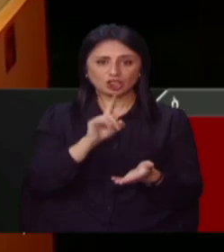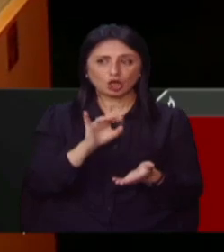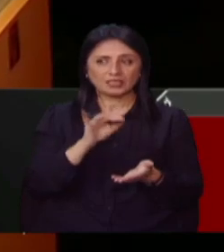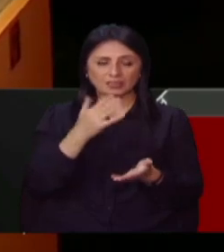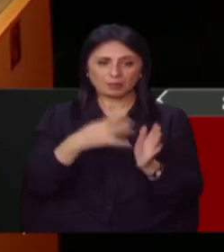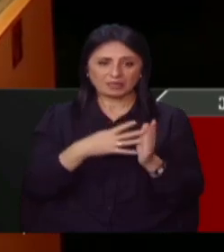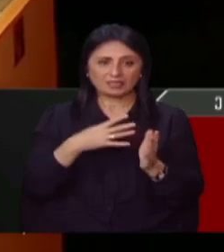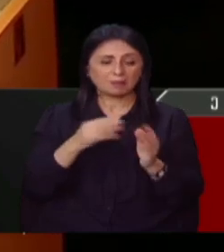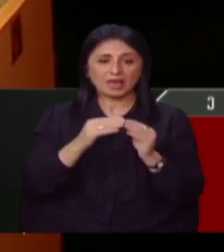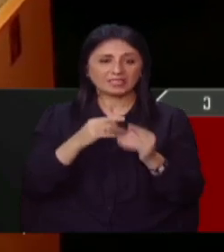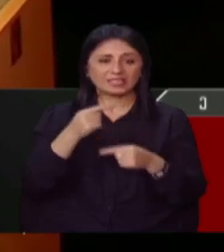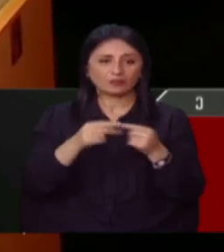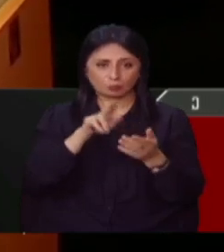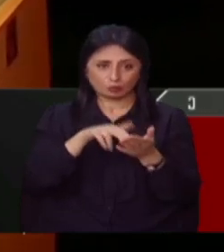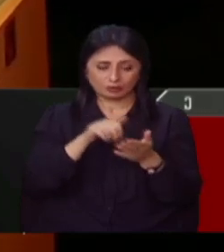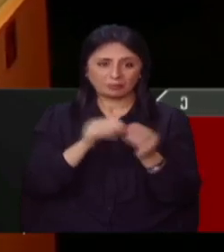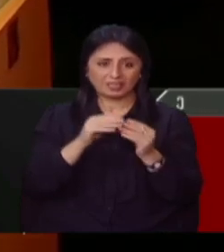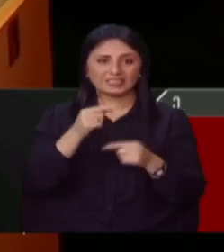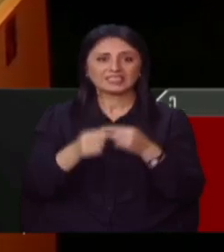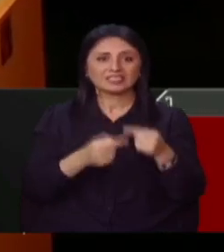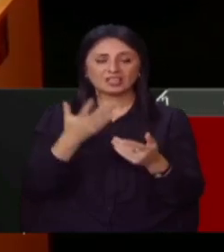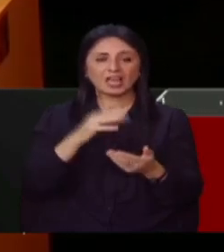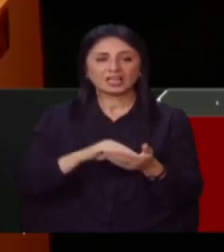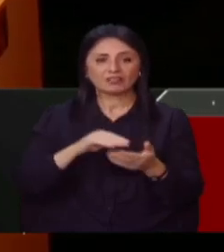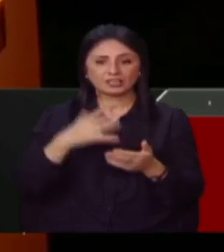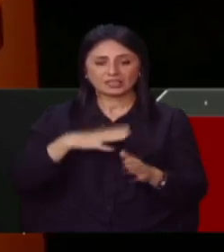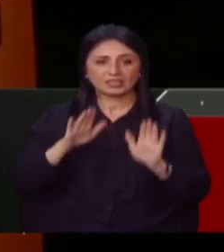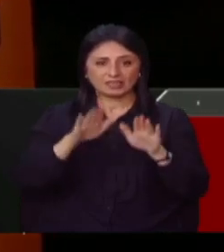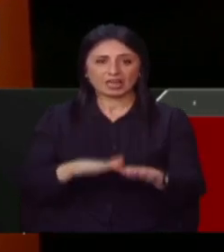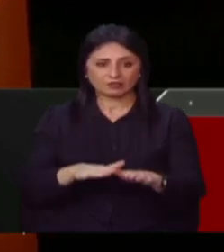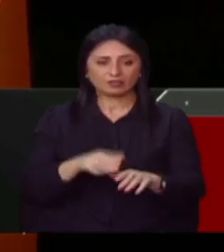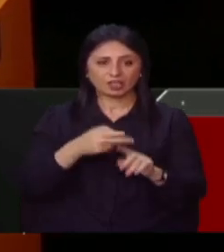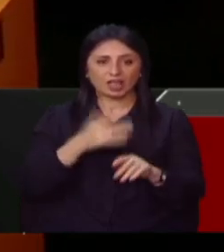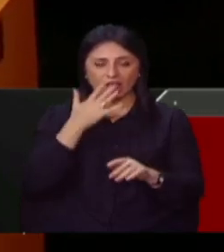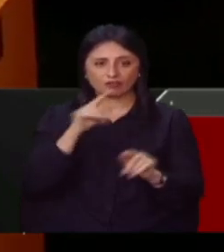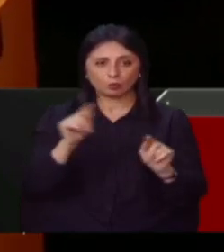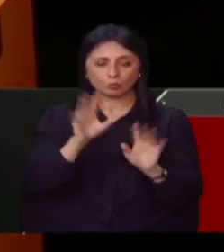Zosimes მეათე საუკუნის უკაცრავად, მეათე საუკუნის ხელნაწერი საქართველოშია